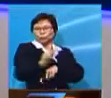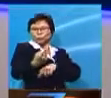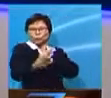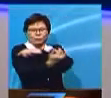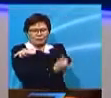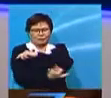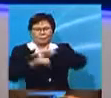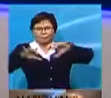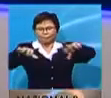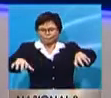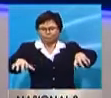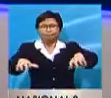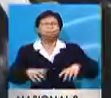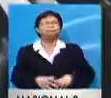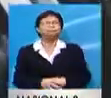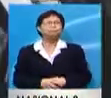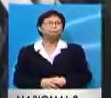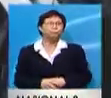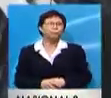negara.